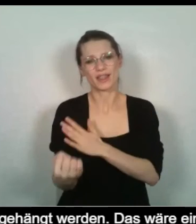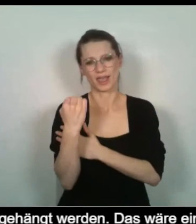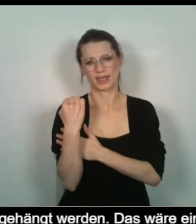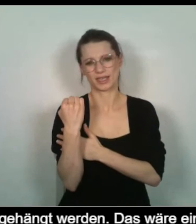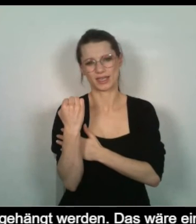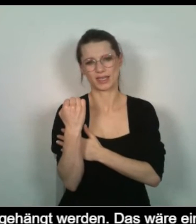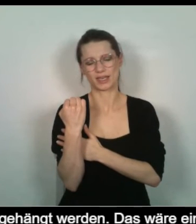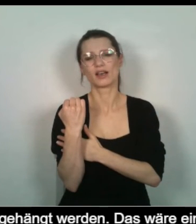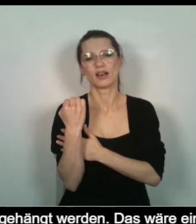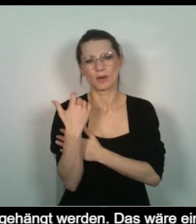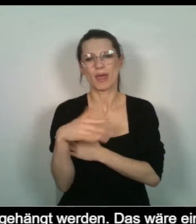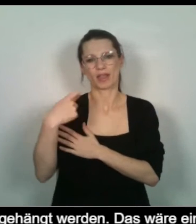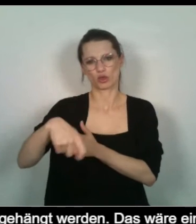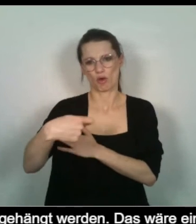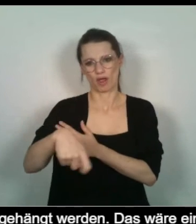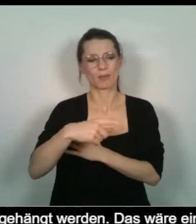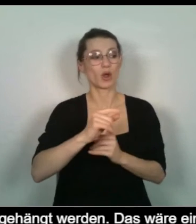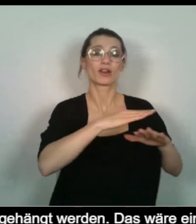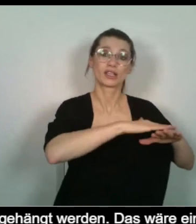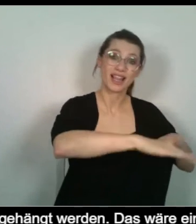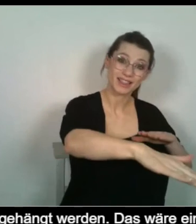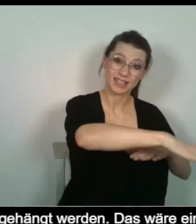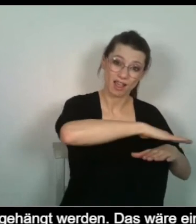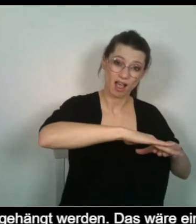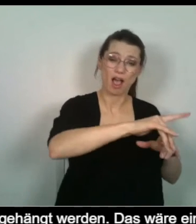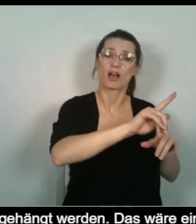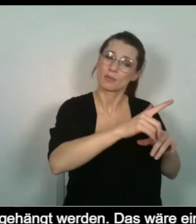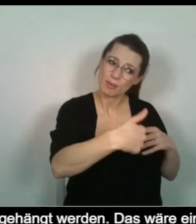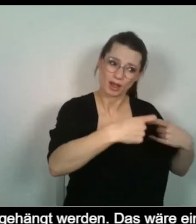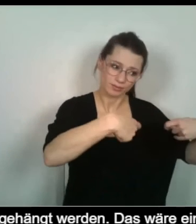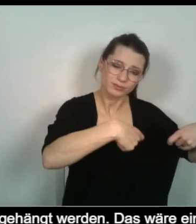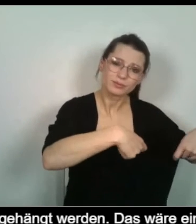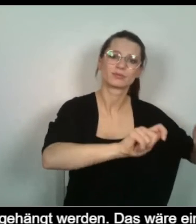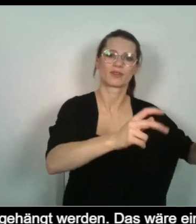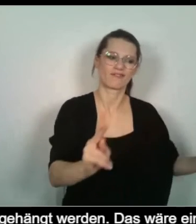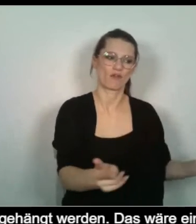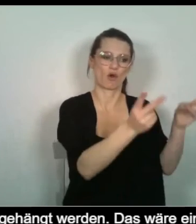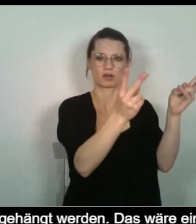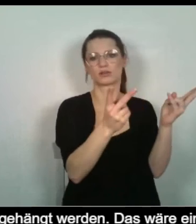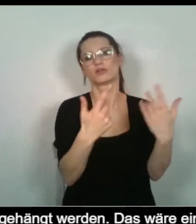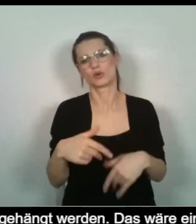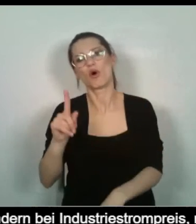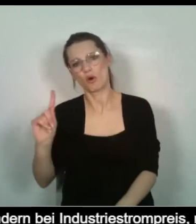Das allein wird nicht reichen. Wir brauchen neben ökologischem Patriotismus auch wirtschaftspolitische Vernunft. Und die fordern wir gemeinsam ein.